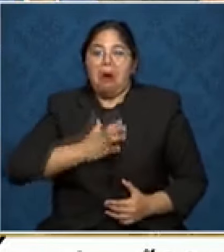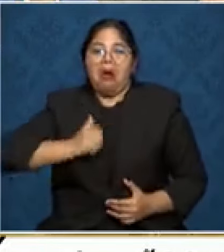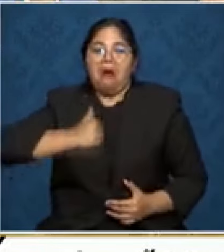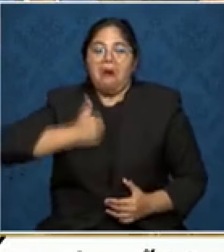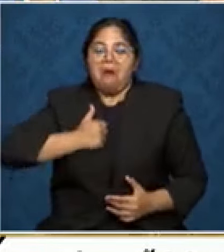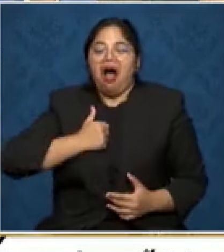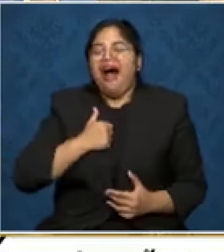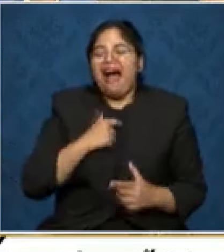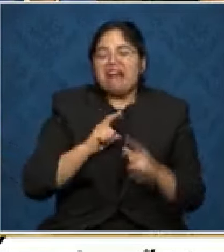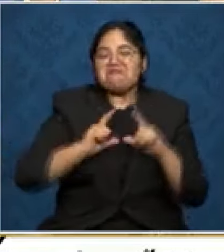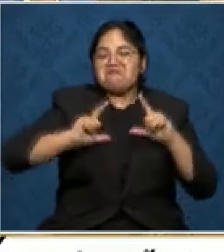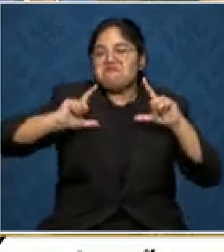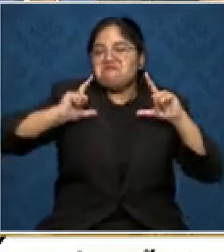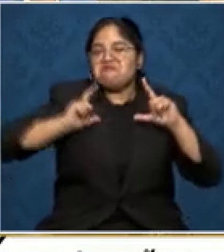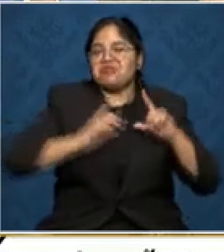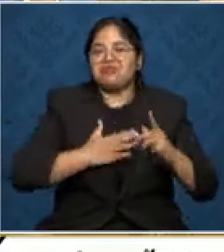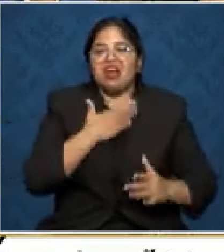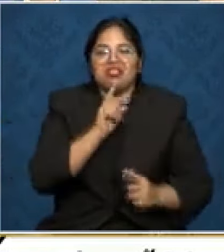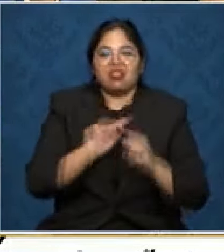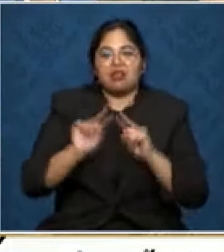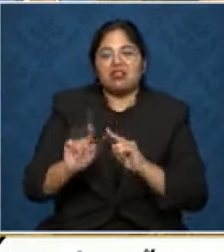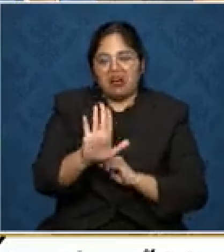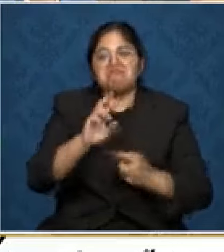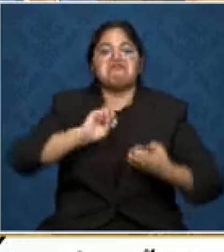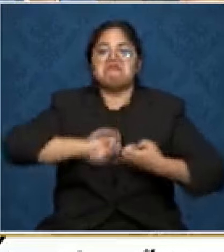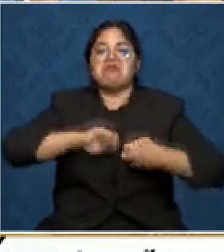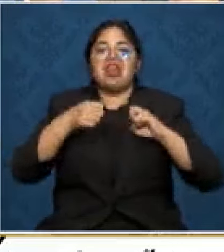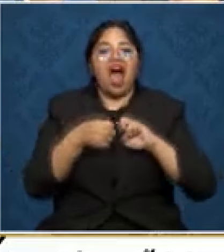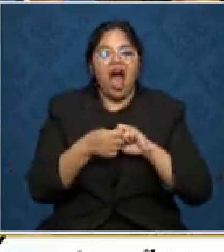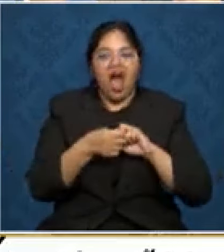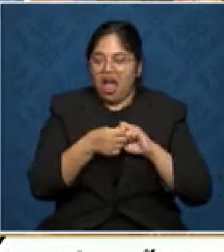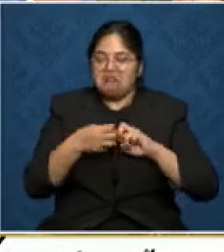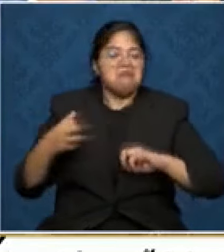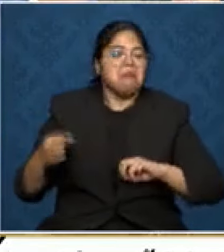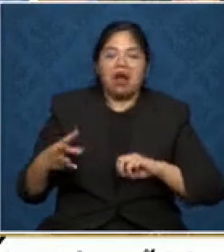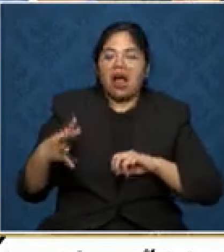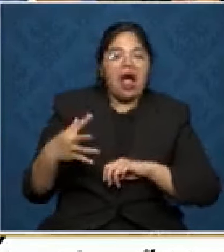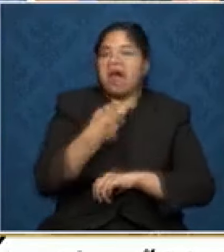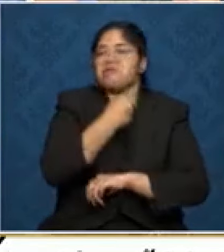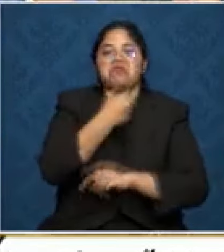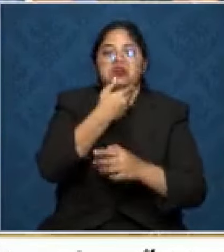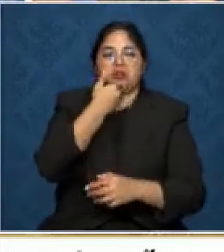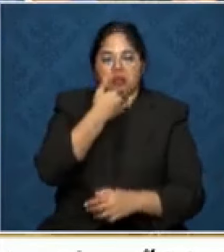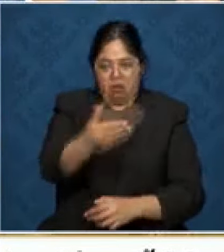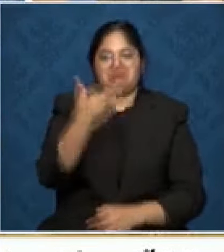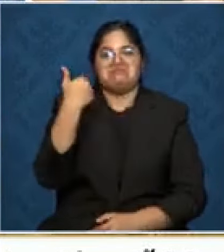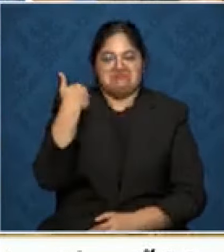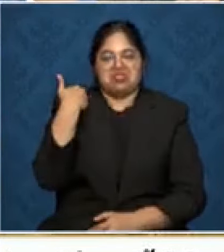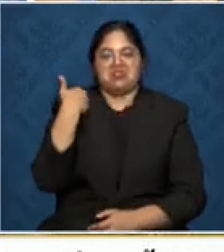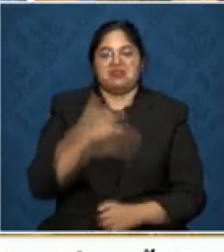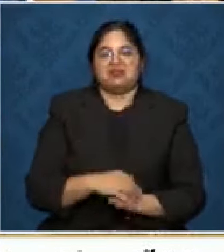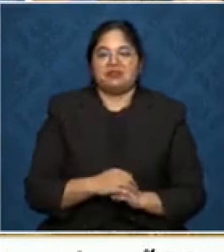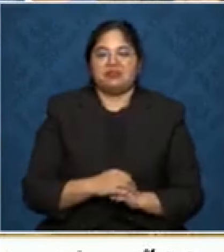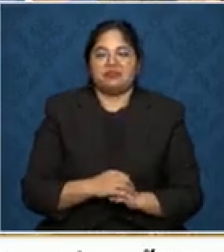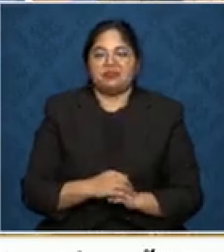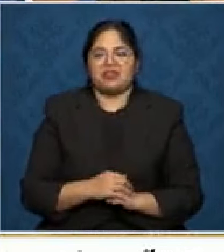รัฐบาลนี้จะมีปัญหาทางการเมืองตลอดไปและขอ